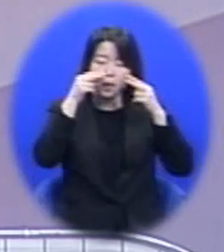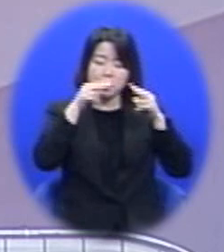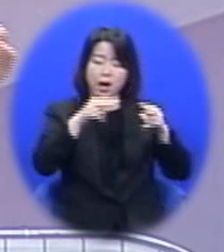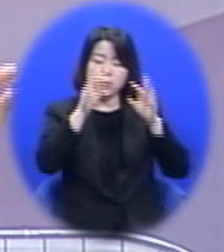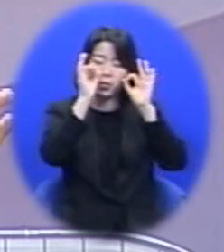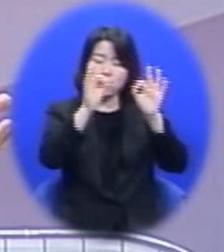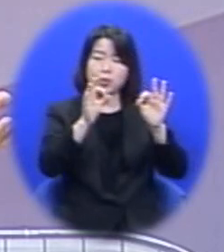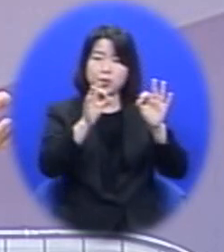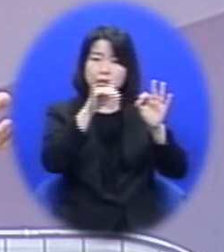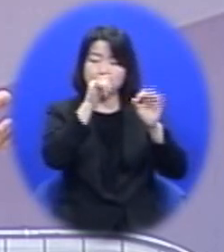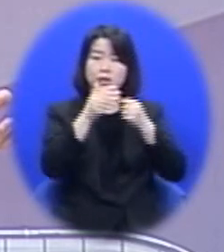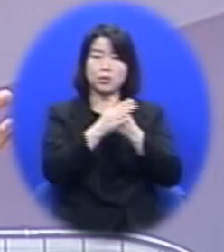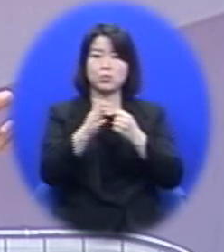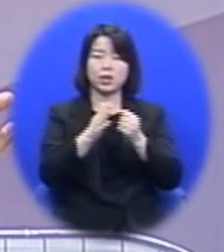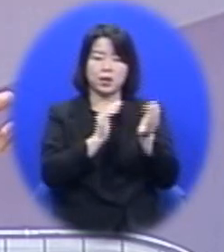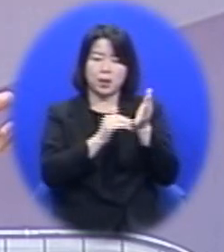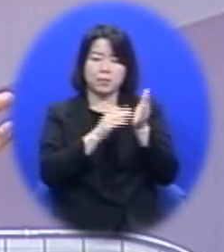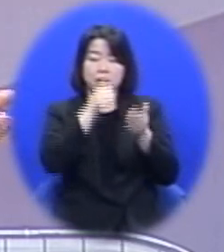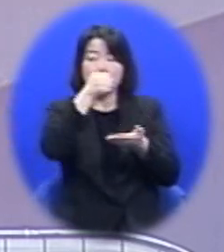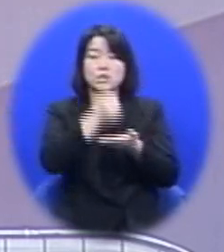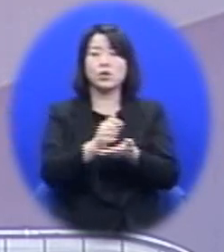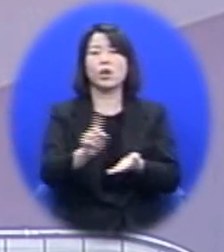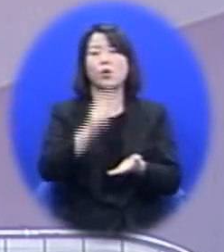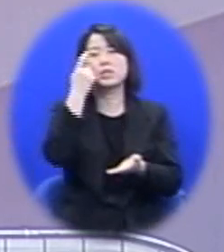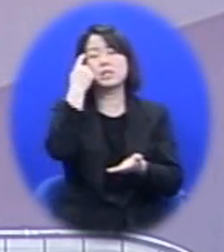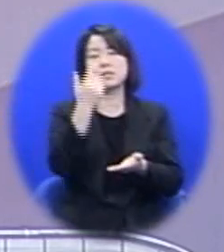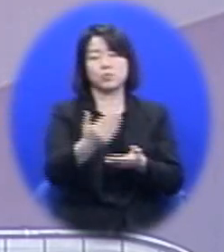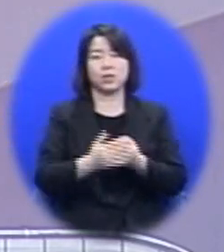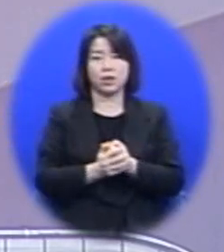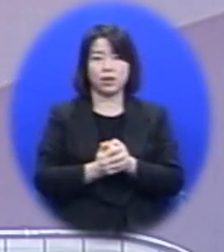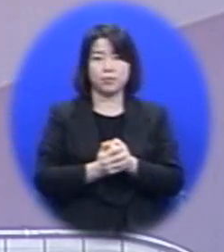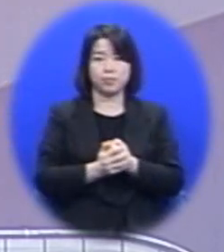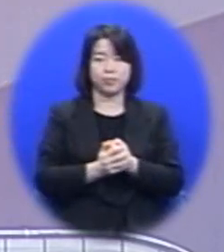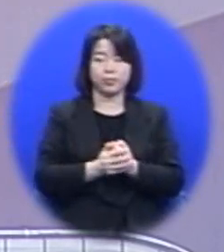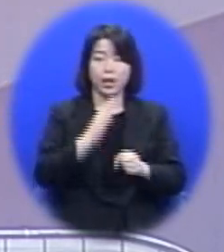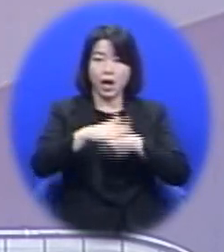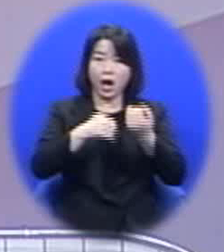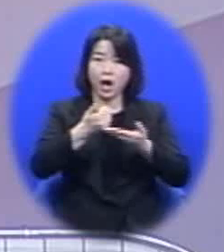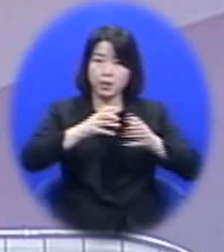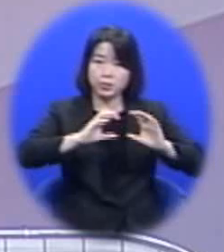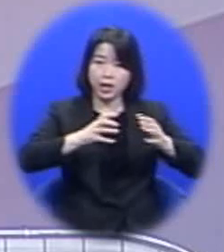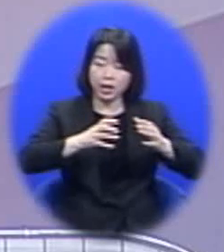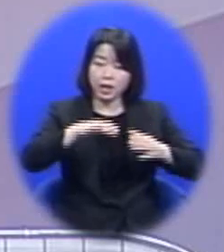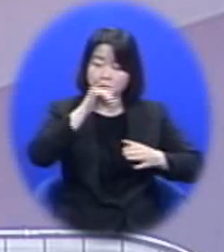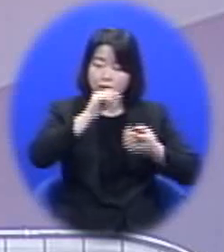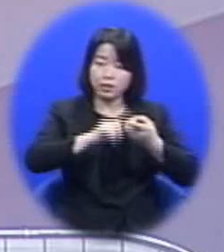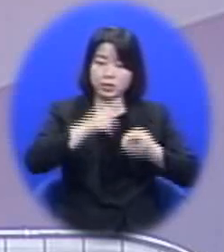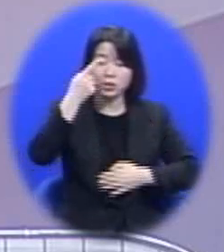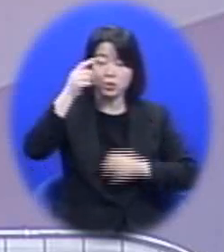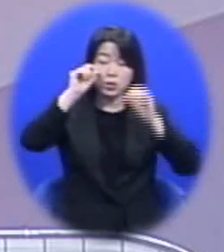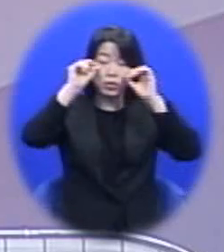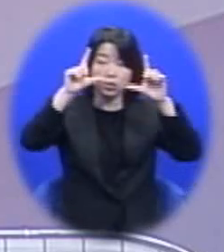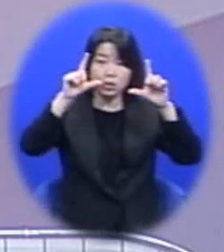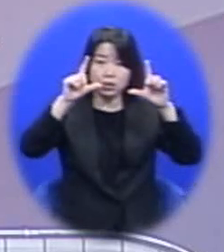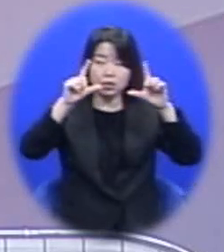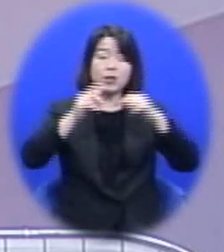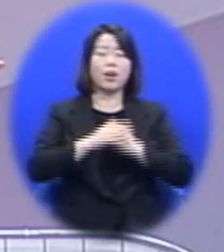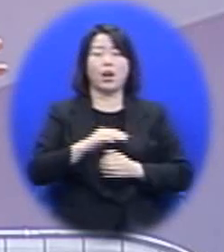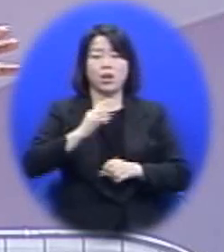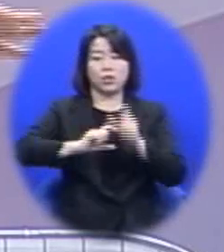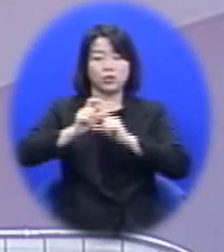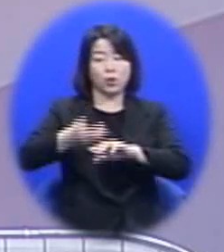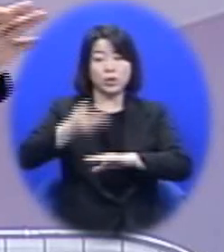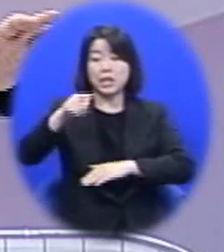은밀한 죄가 어디 있겠어요? 하나님의 나라가 있다는 사실을 눈뜨고 나니까 더 이상 이 세상에서